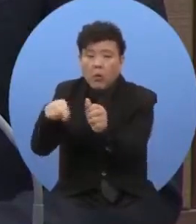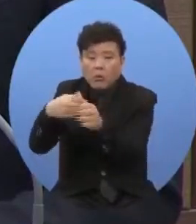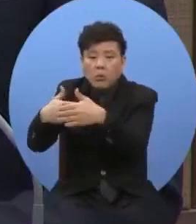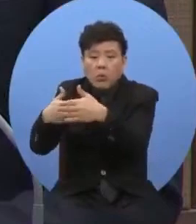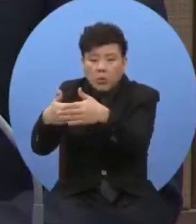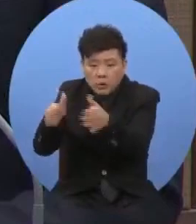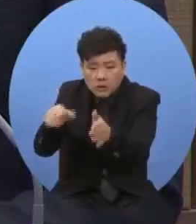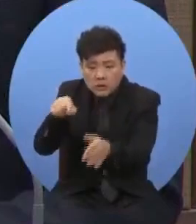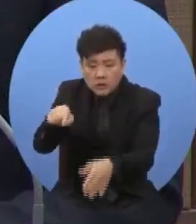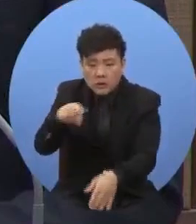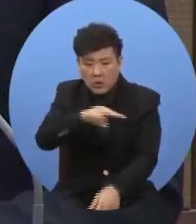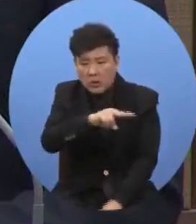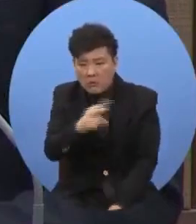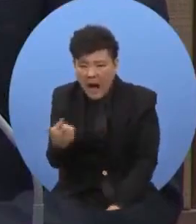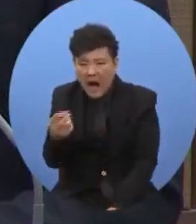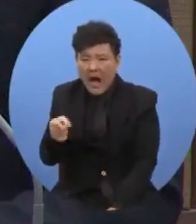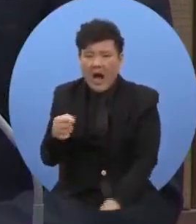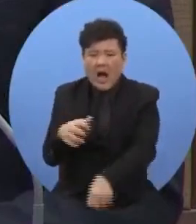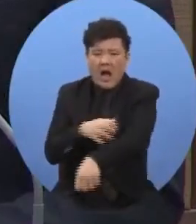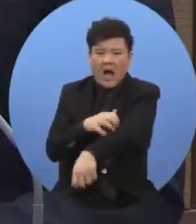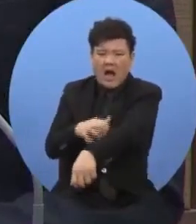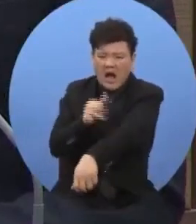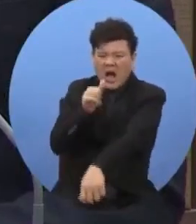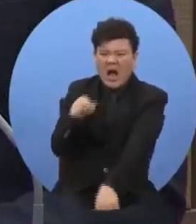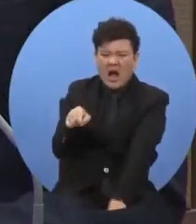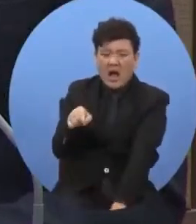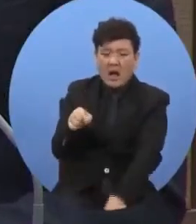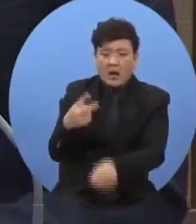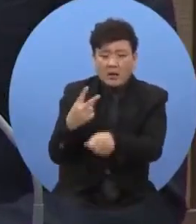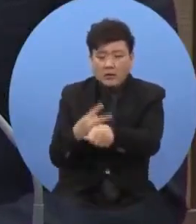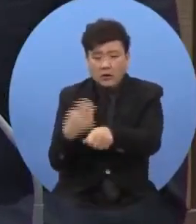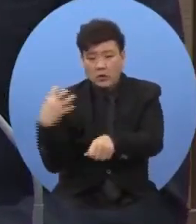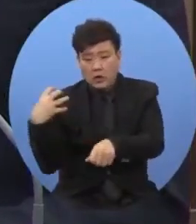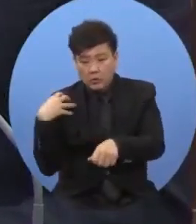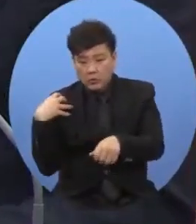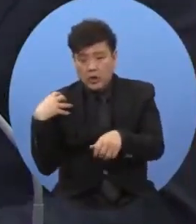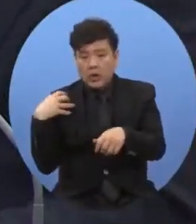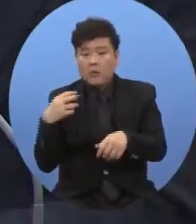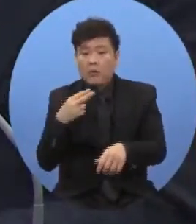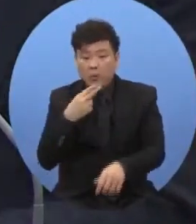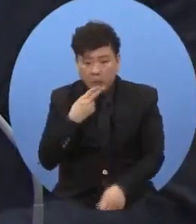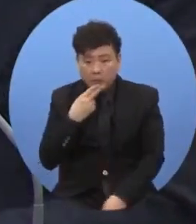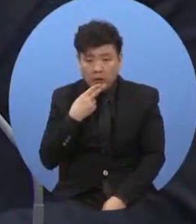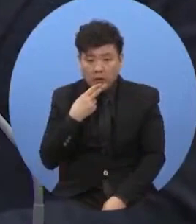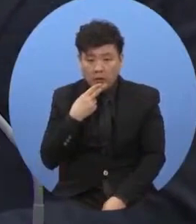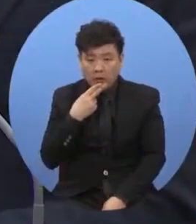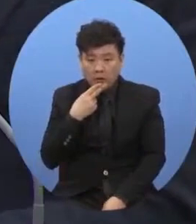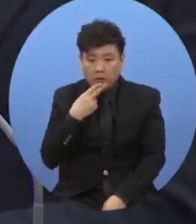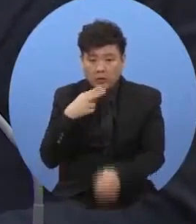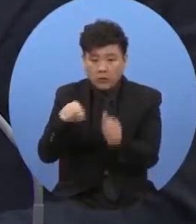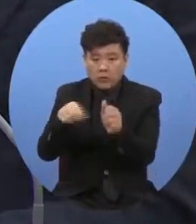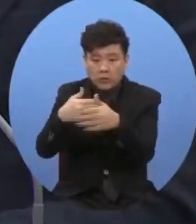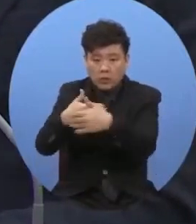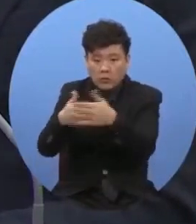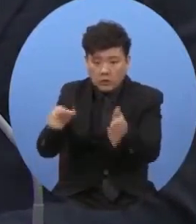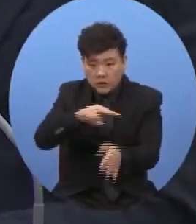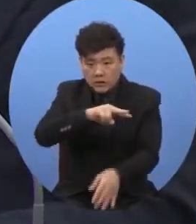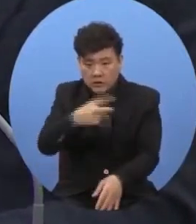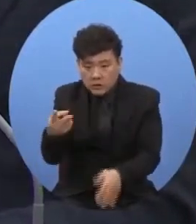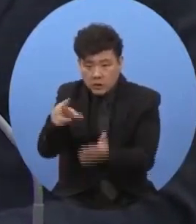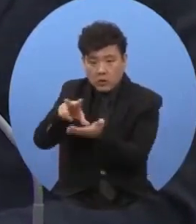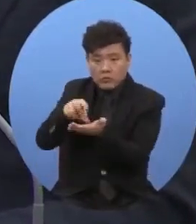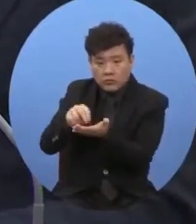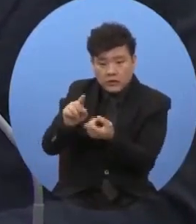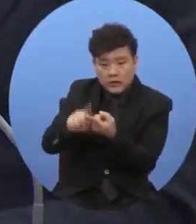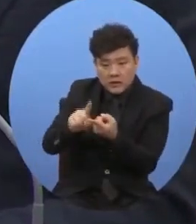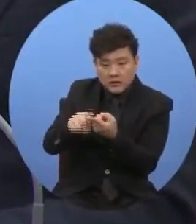되는 약간의 불편함이 있습니다. 그래서 이제 선생님들의 부담을 없게 하고 그 다음에 교실 전환에 따른 문제도 혜택을